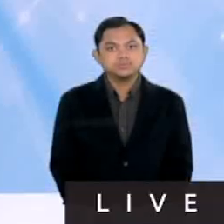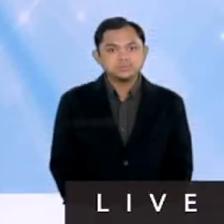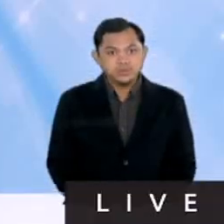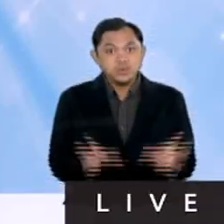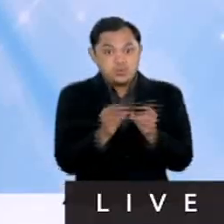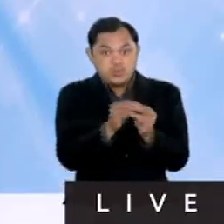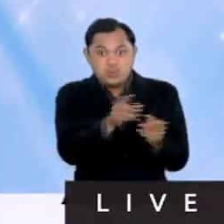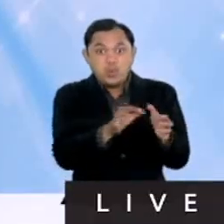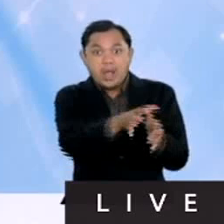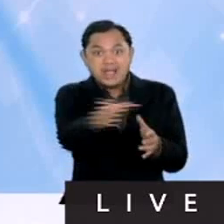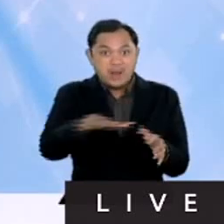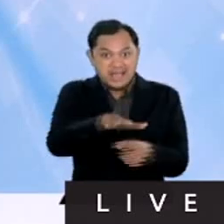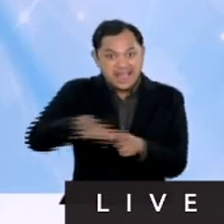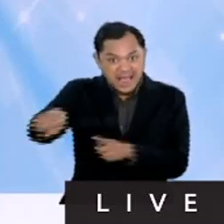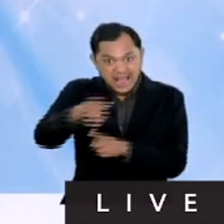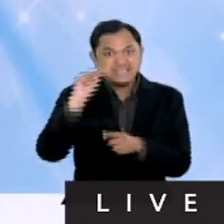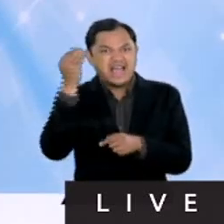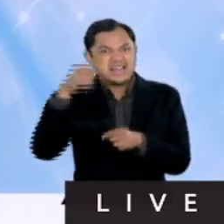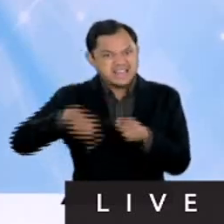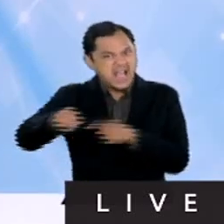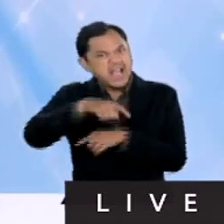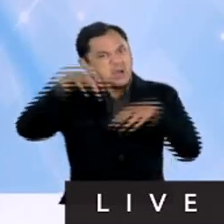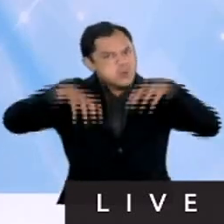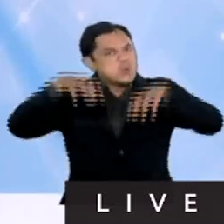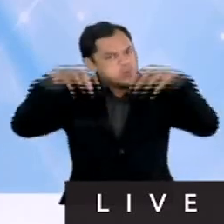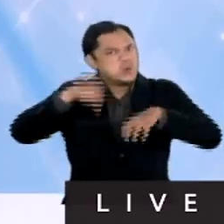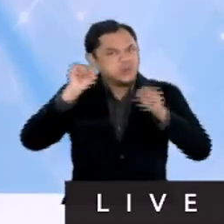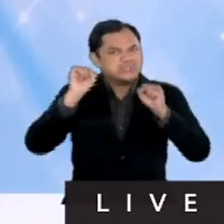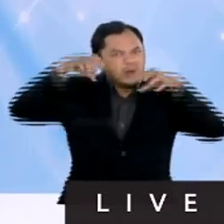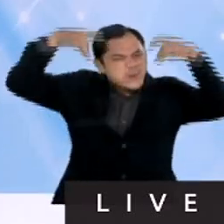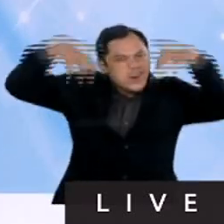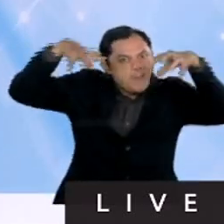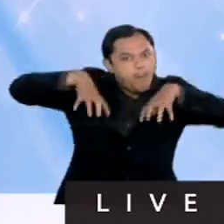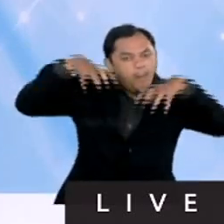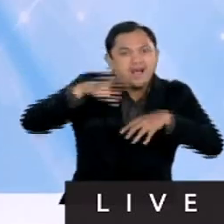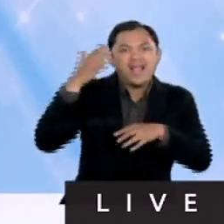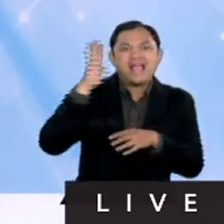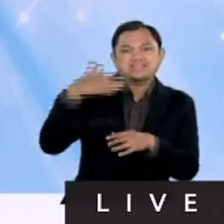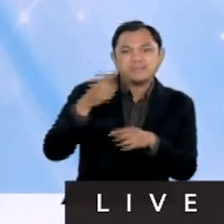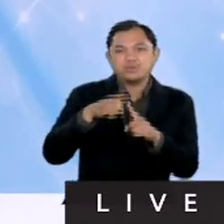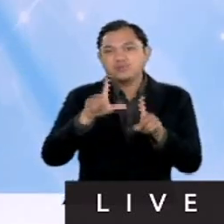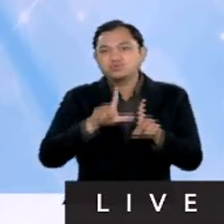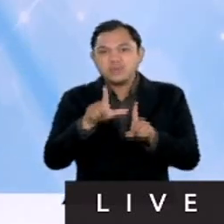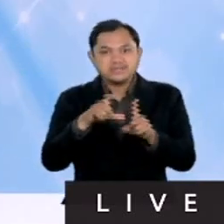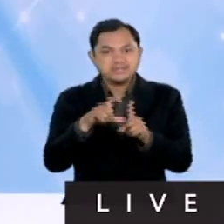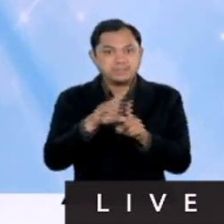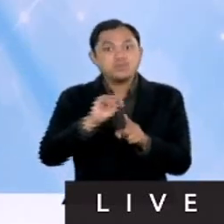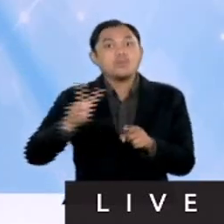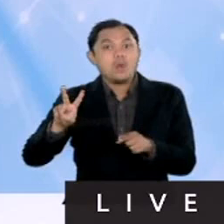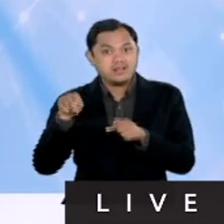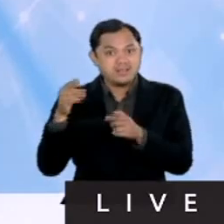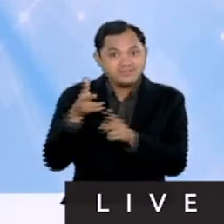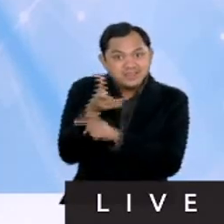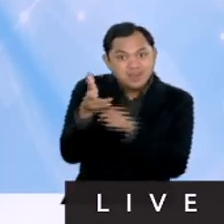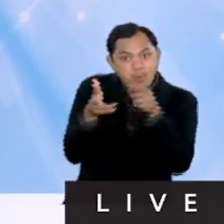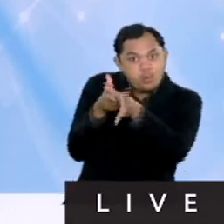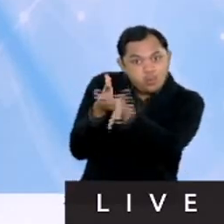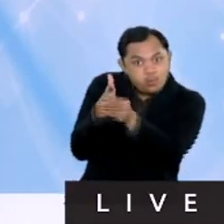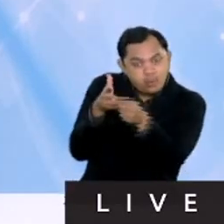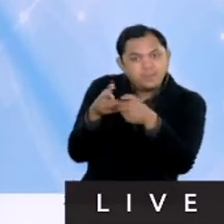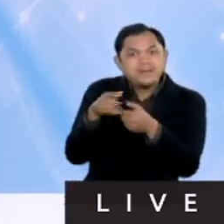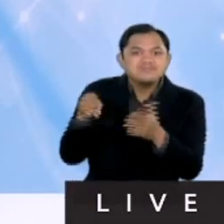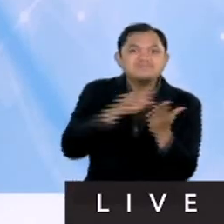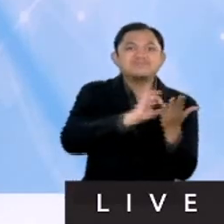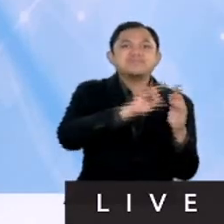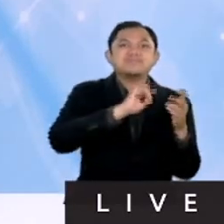Ya, sejumlah wilayah Jakarta sempat diguyur hujan deras pada Sabtu 17 Desember 2022. Dalam video yang beredar di sosial media,